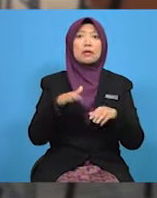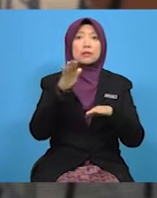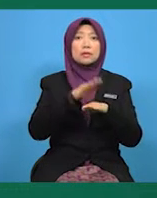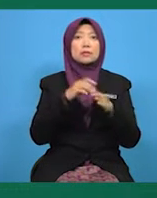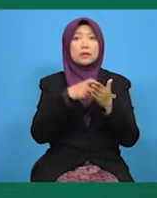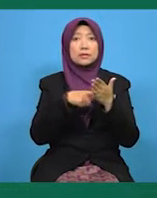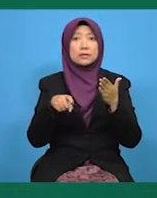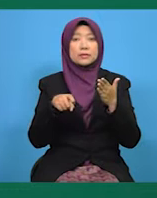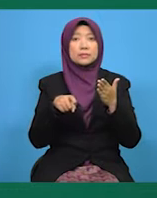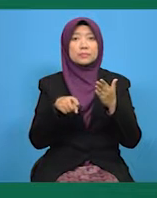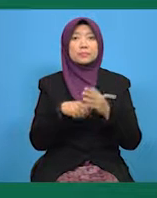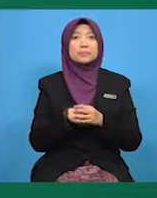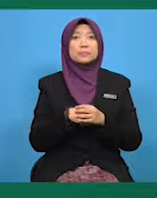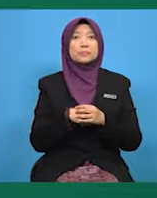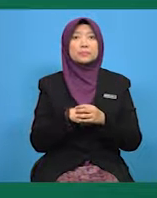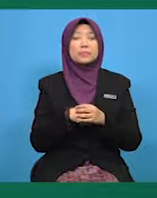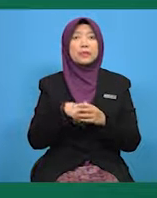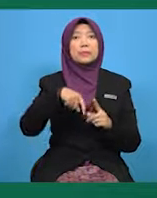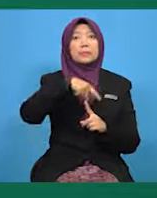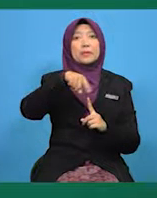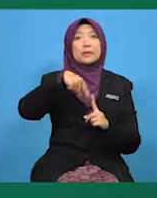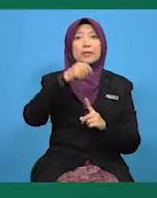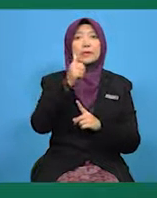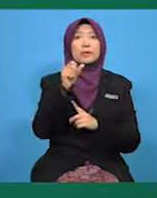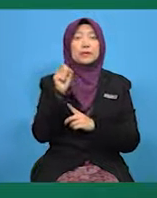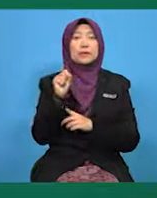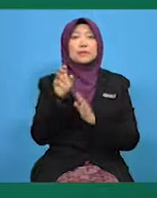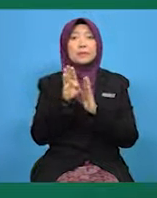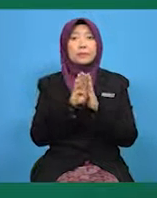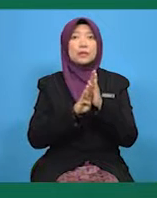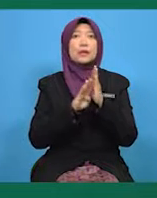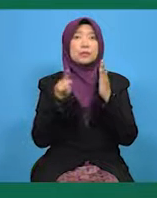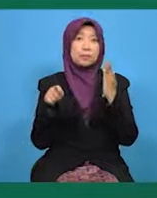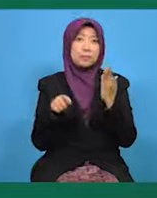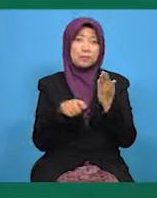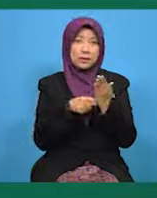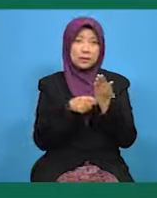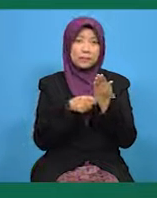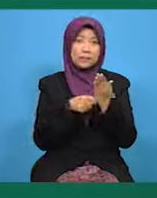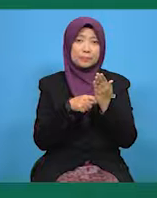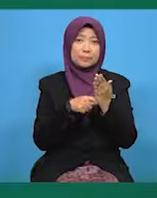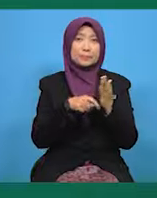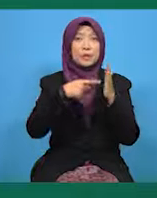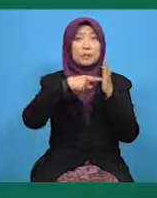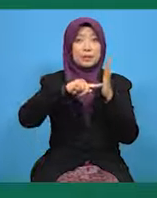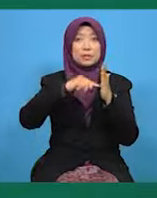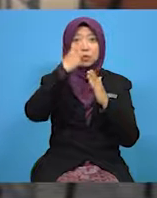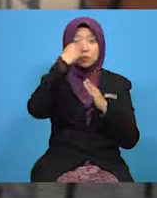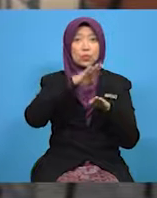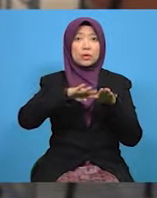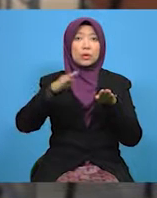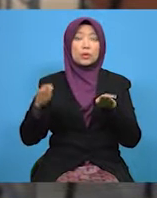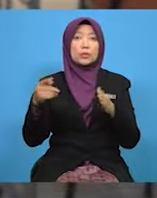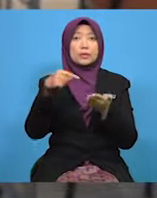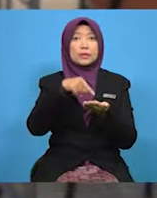negara benar apabila penawaran agregat bertambah. Paksi untuk kelo ini